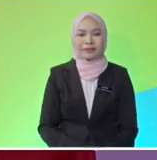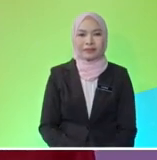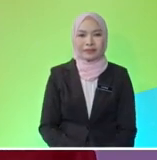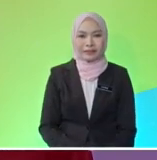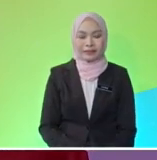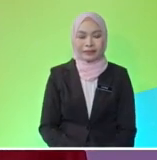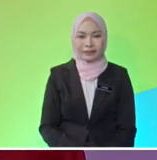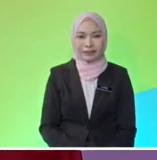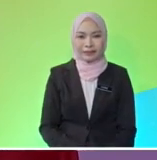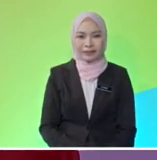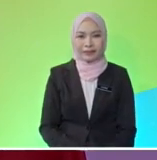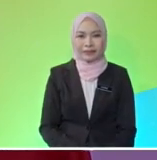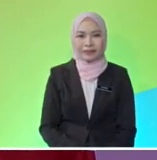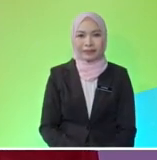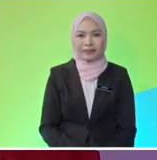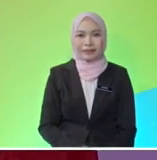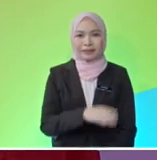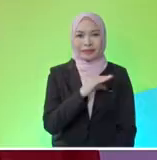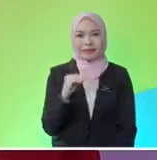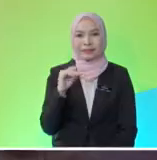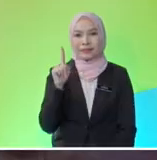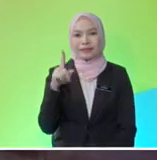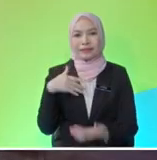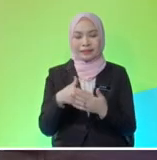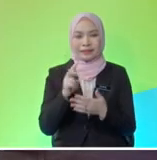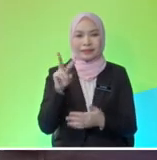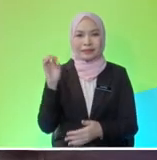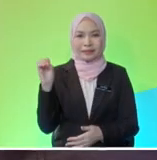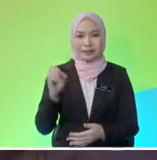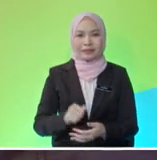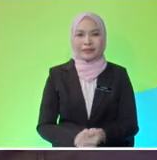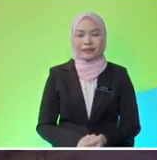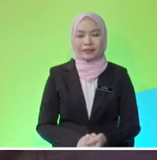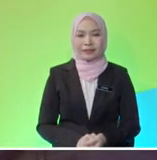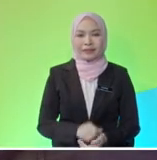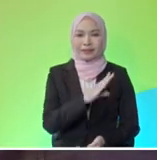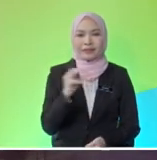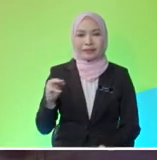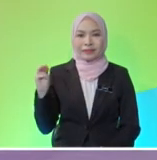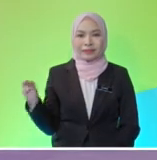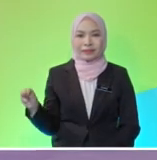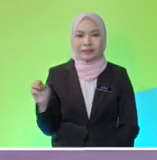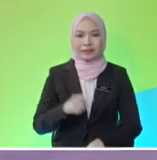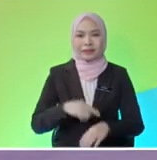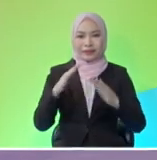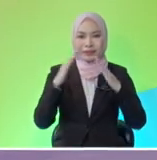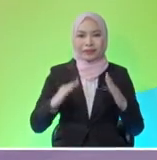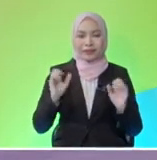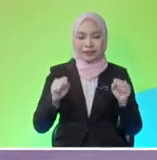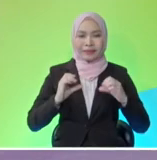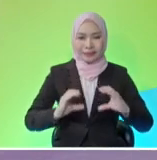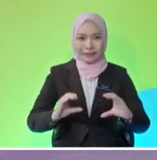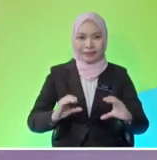Macam tu nombor dia 1 hingga 20. Baik, dan murid-murid juga boleh cuba dekat rumah sana. Bagaimana kelompok 1 hingga 10